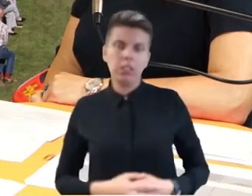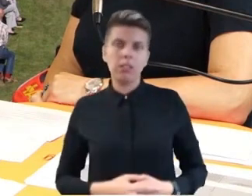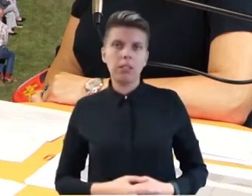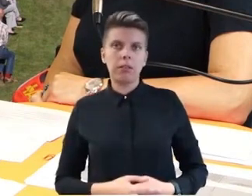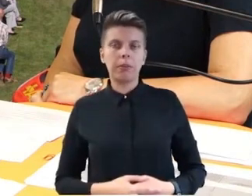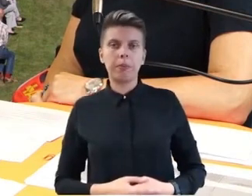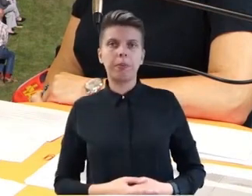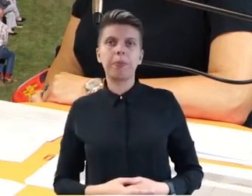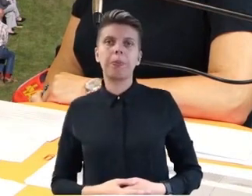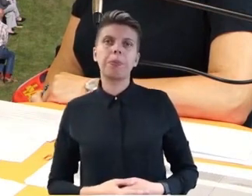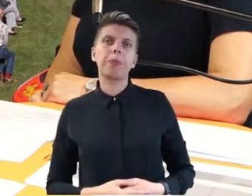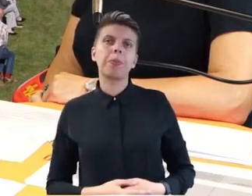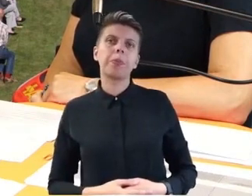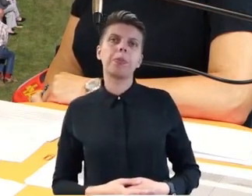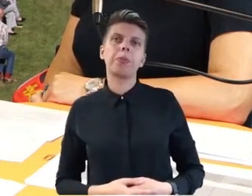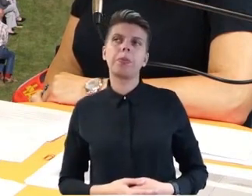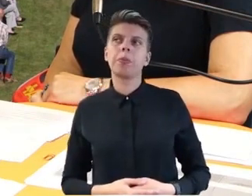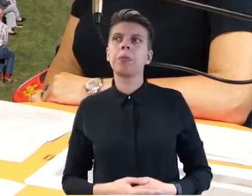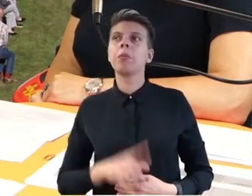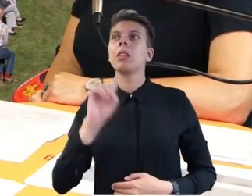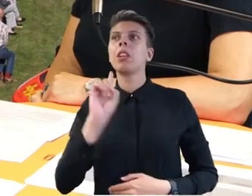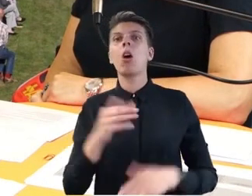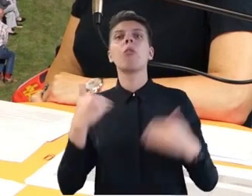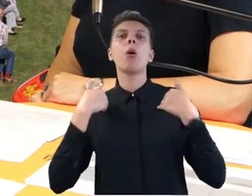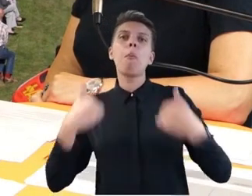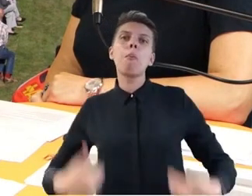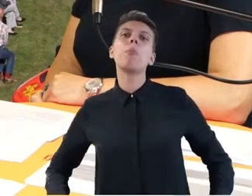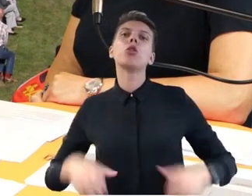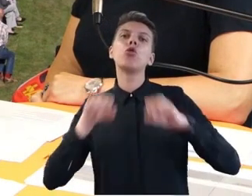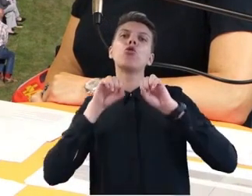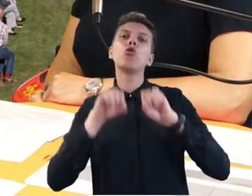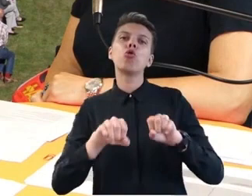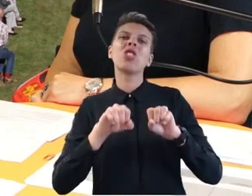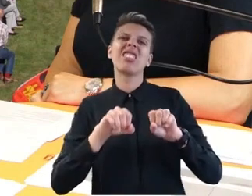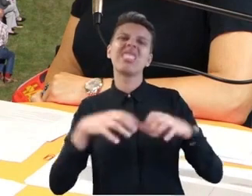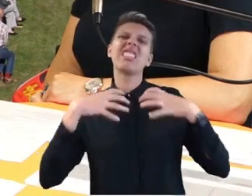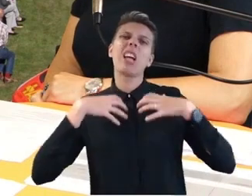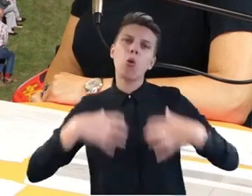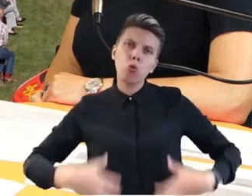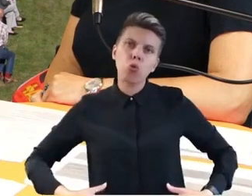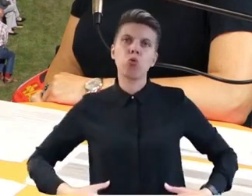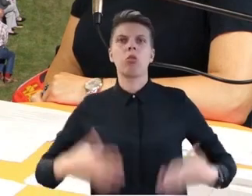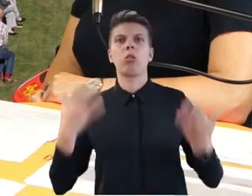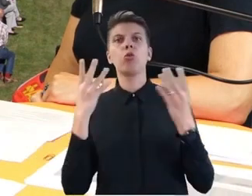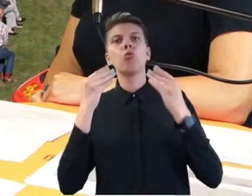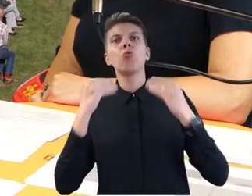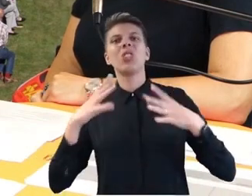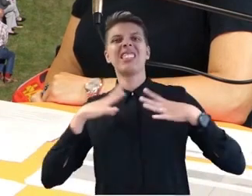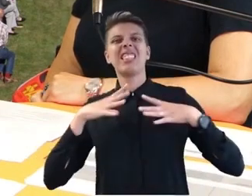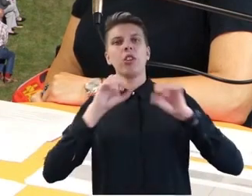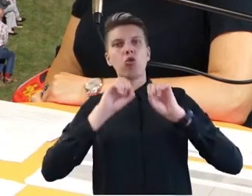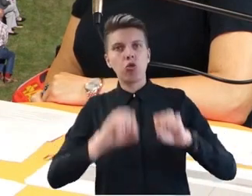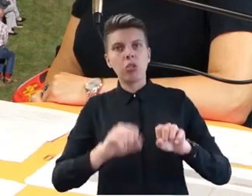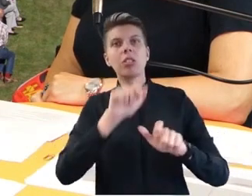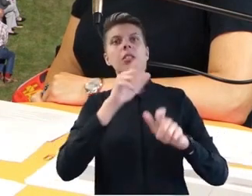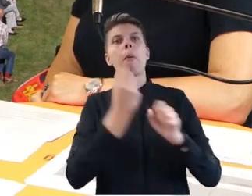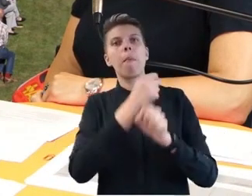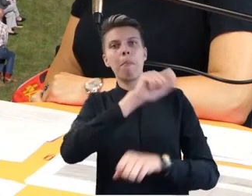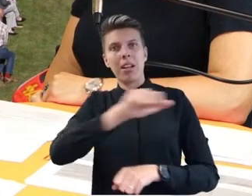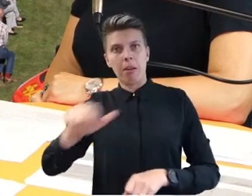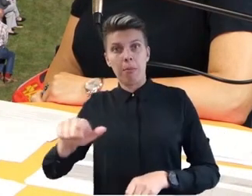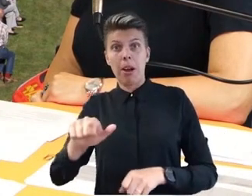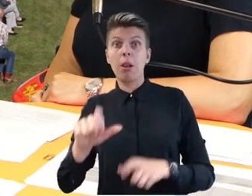hinaus haben wir persönliche schutzausrüstung für alle helferinnen und helfer im zivilschutz derzeit sind das